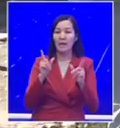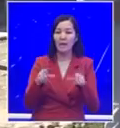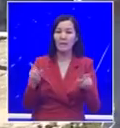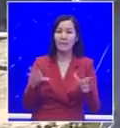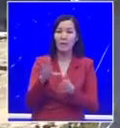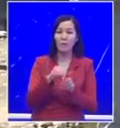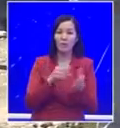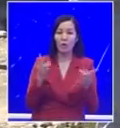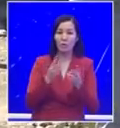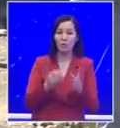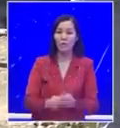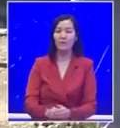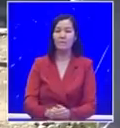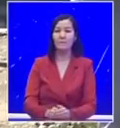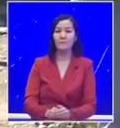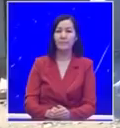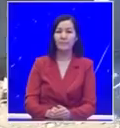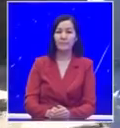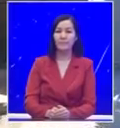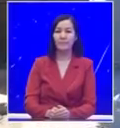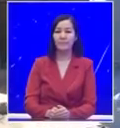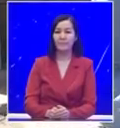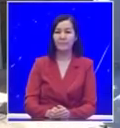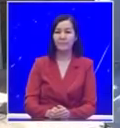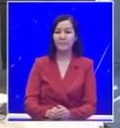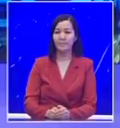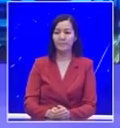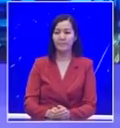басқармасының өкілдері. Медет Жұмабай, Әсет Дүйсенбек, Жетісу телеарнасы.